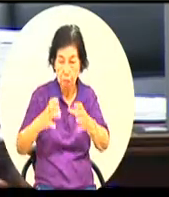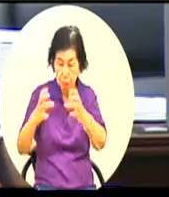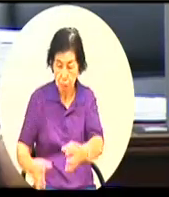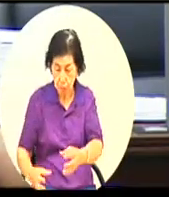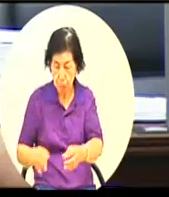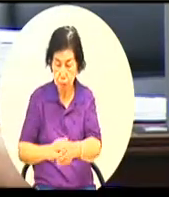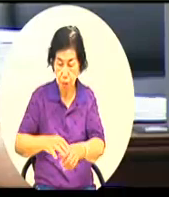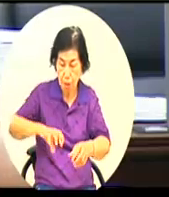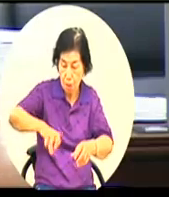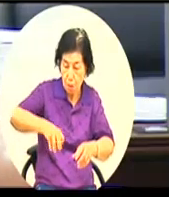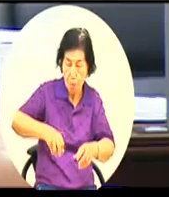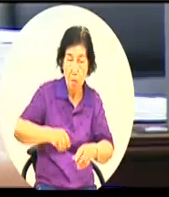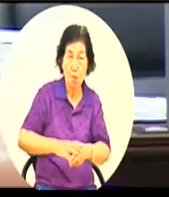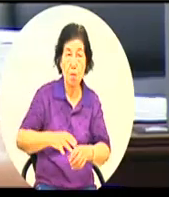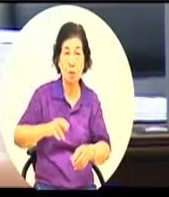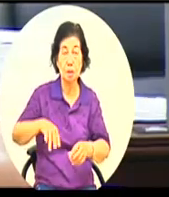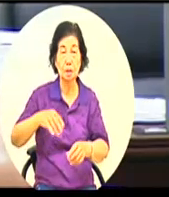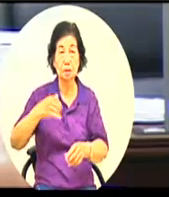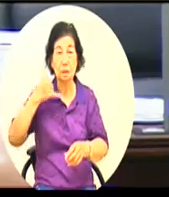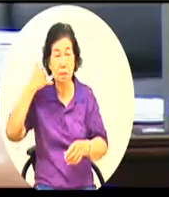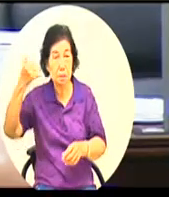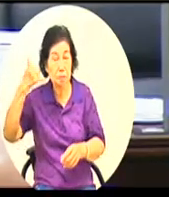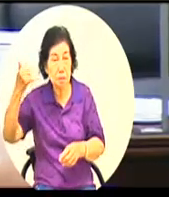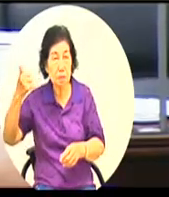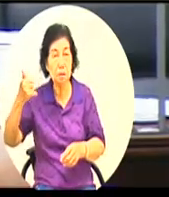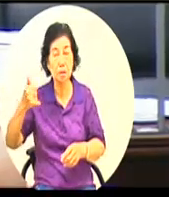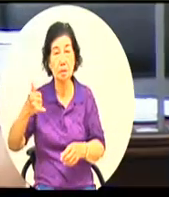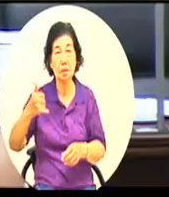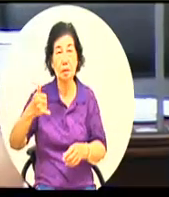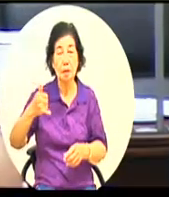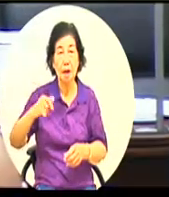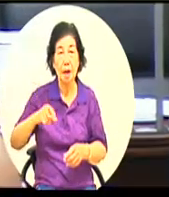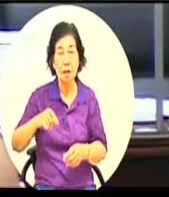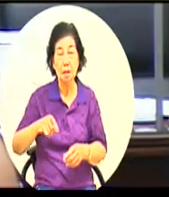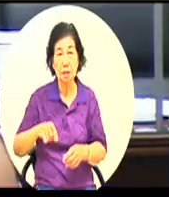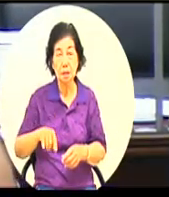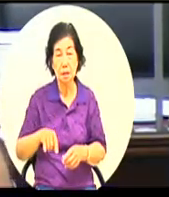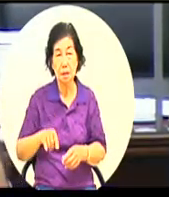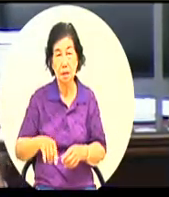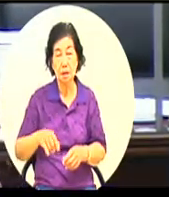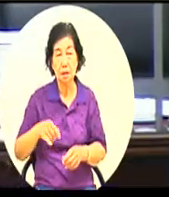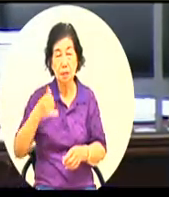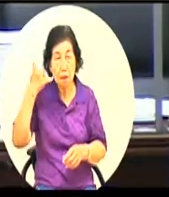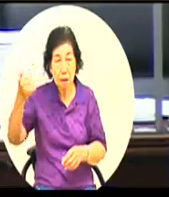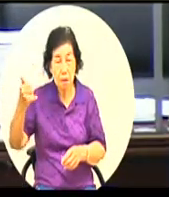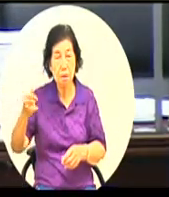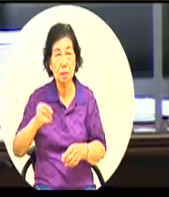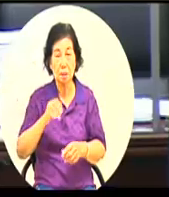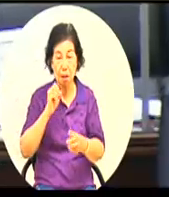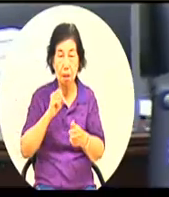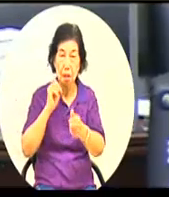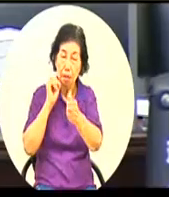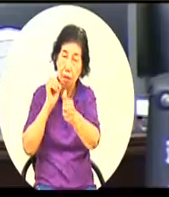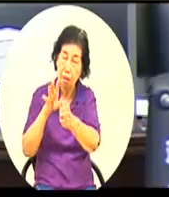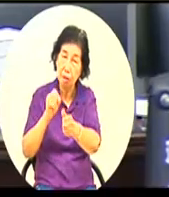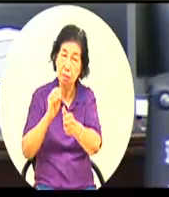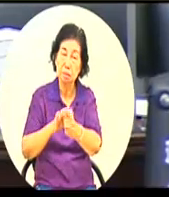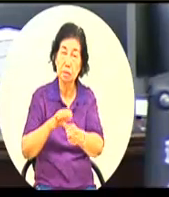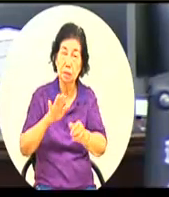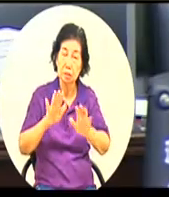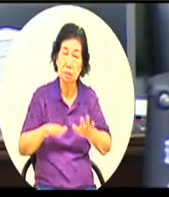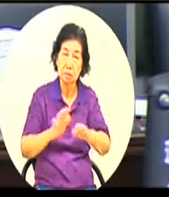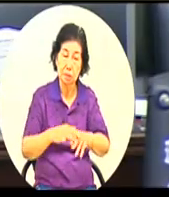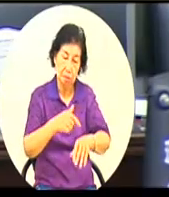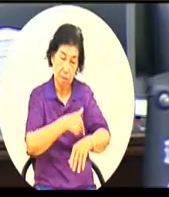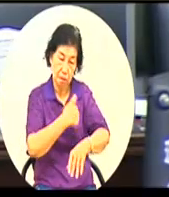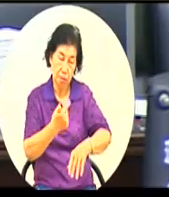讲敲电话要叫甲输行个送甲输来，讲歹势，今仔拜六无员工啊无营